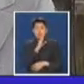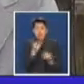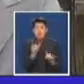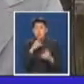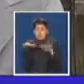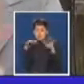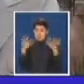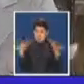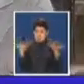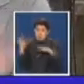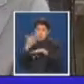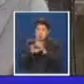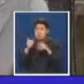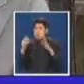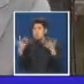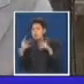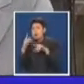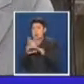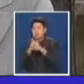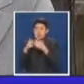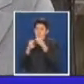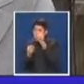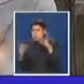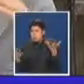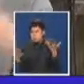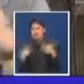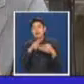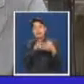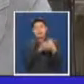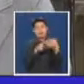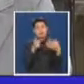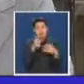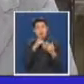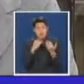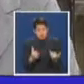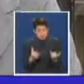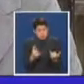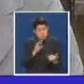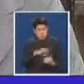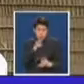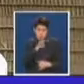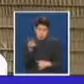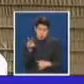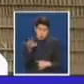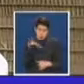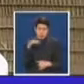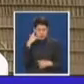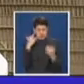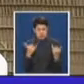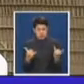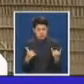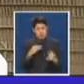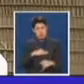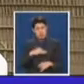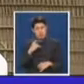งบรรยากาศการเมืองเอื้อก็จะเลือกตั้งได้ถ้าเกิดเอาอย่างที่เป็นอยู่ทุกวันนี้เนี่ยถือว่านิ่งไหมคะ ช่วงนี้ต้องยอมรับนะครับว่า